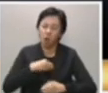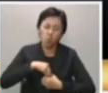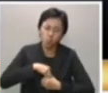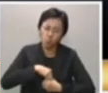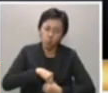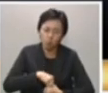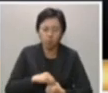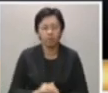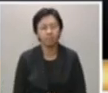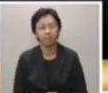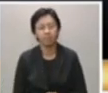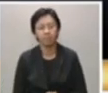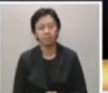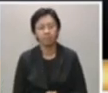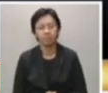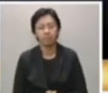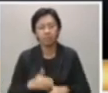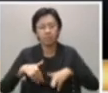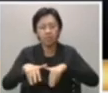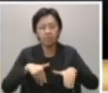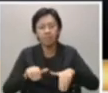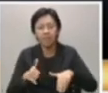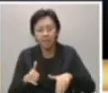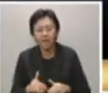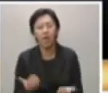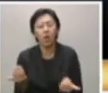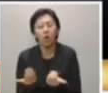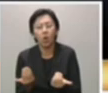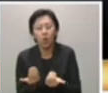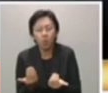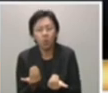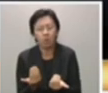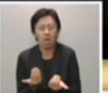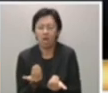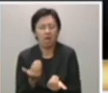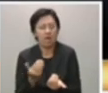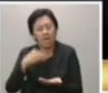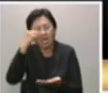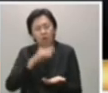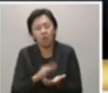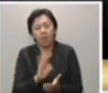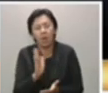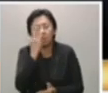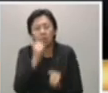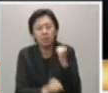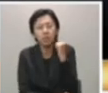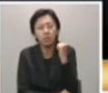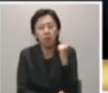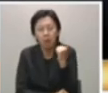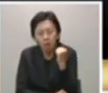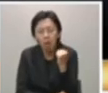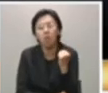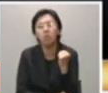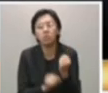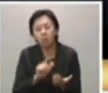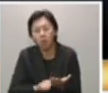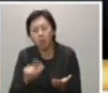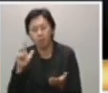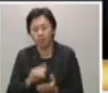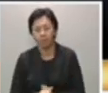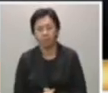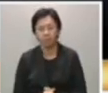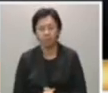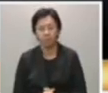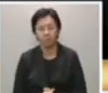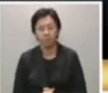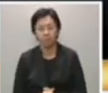ลูกของชาวบ้านอีกจะกี่คนที่อาจจะต้องออกจากโรงเรียนเพราะความยากจนตราบาปที่ท่าน